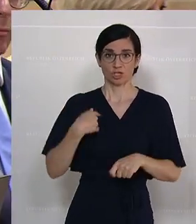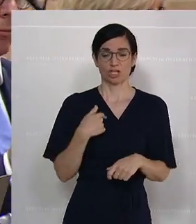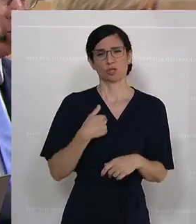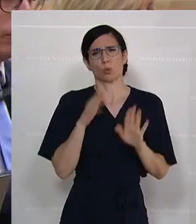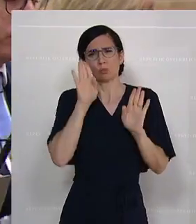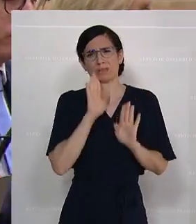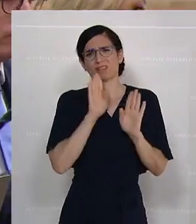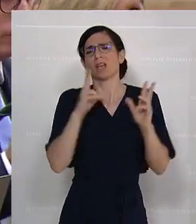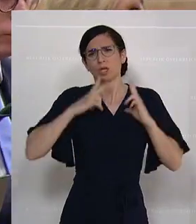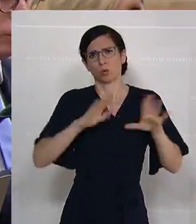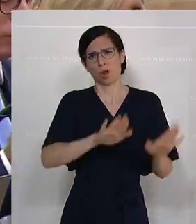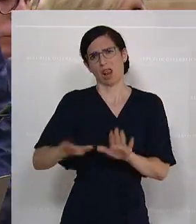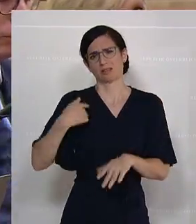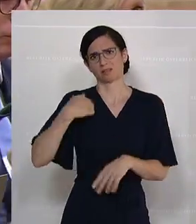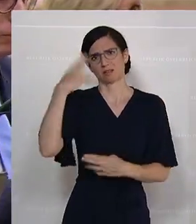österreich